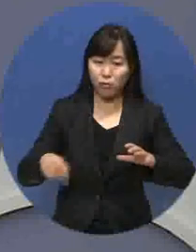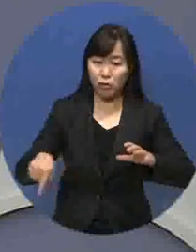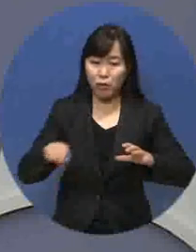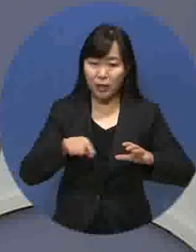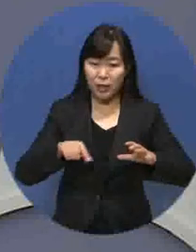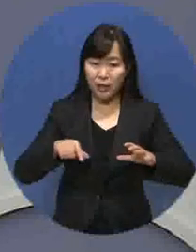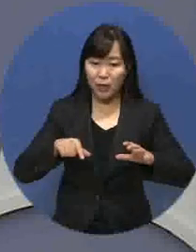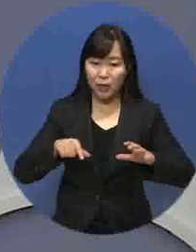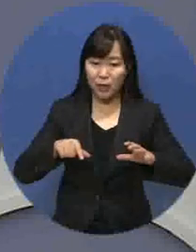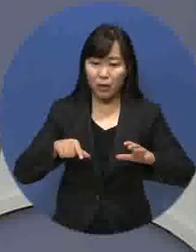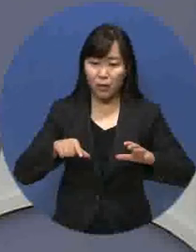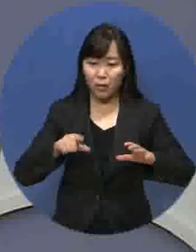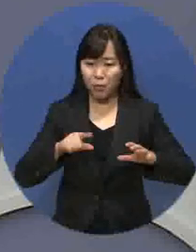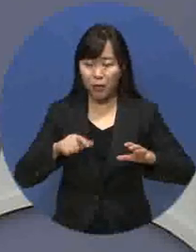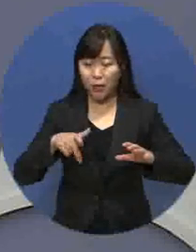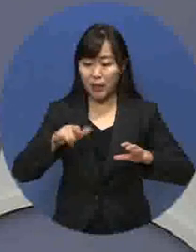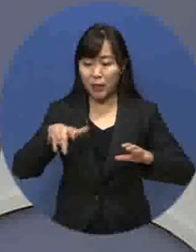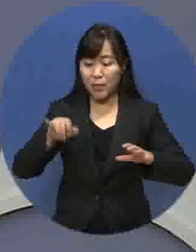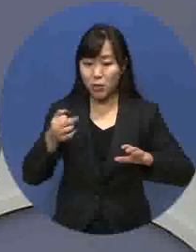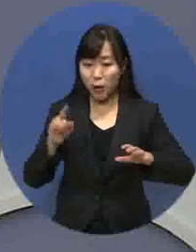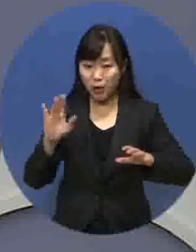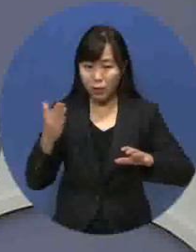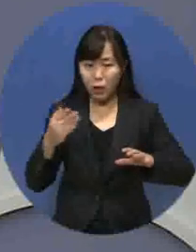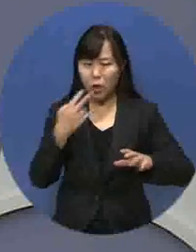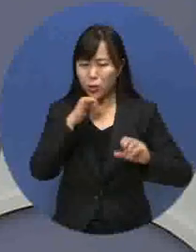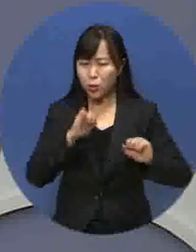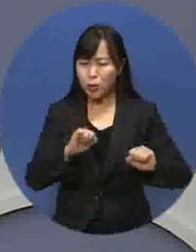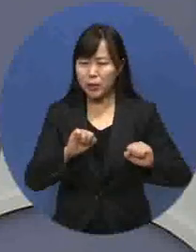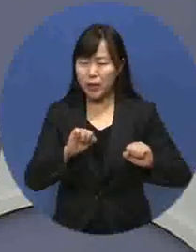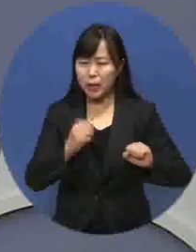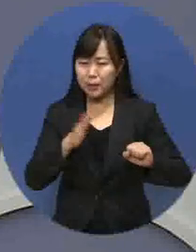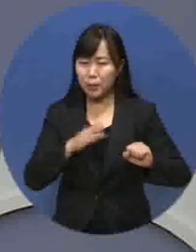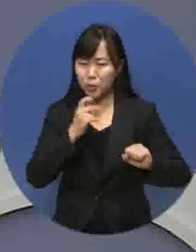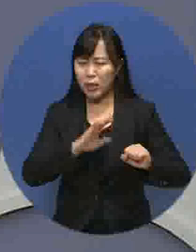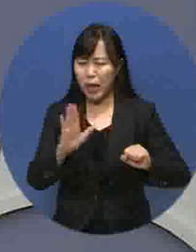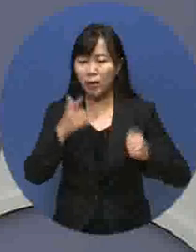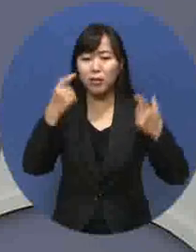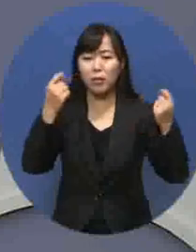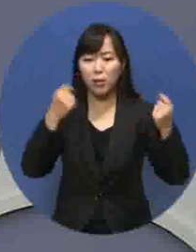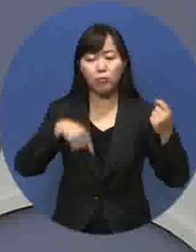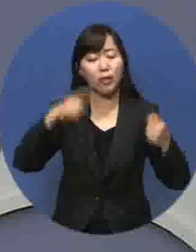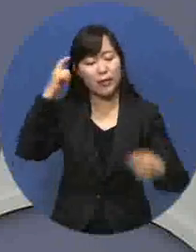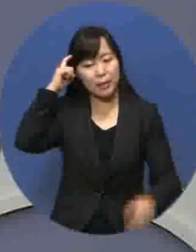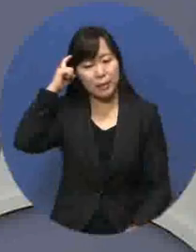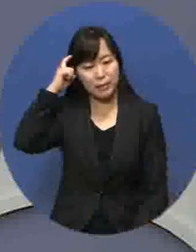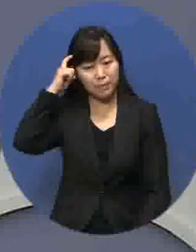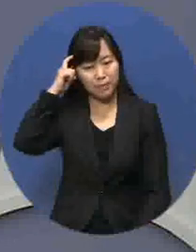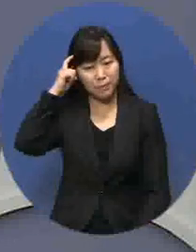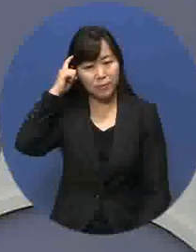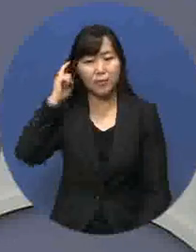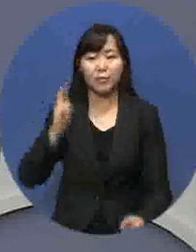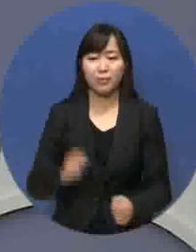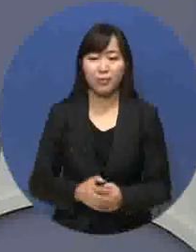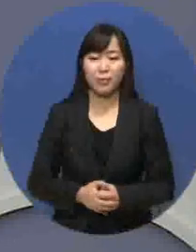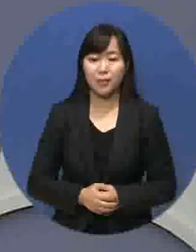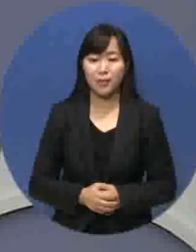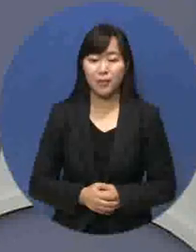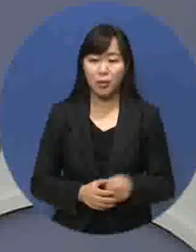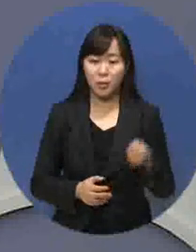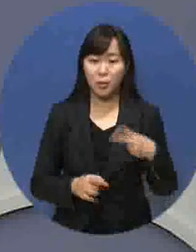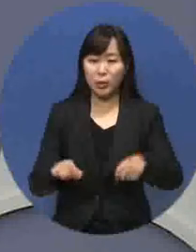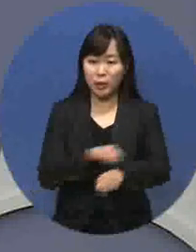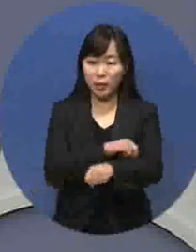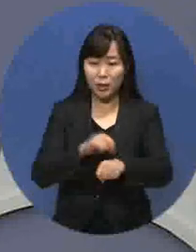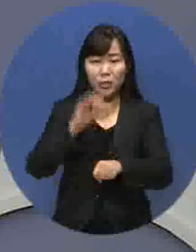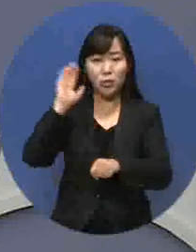일종의 기치화됐다. 그러니까 기치화라는 게 뭐냐면 존재하지만 존재하지 않는 것처럼 이제 우리가 인식하게 된 것 같아요. 그리고 이제 특히